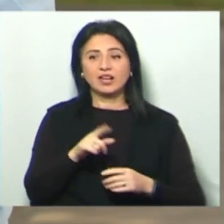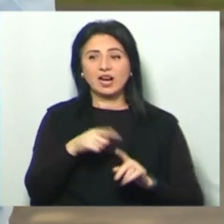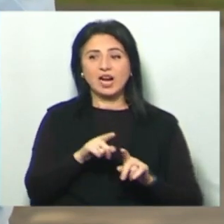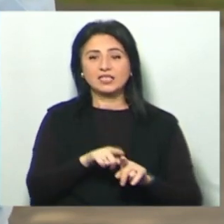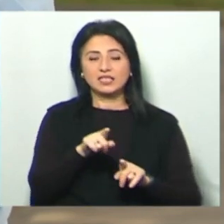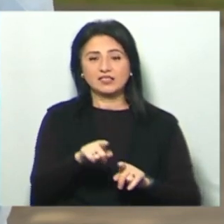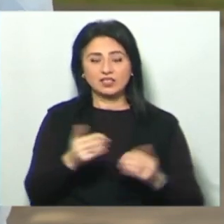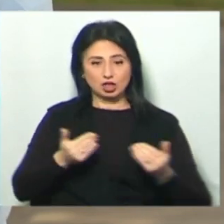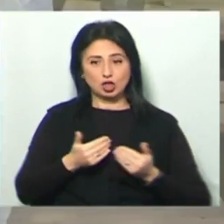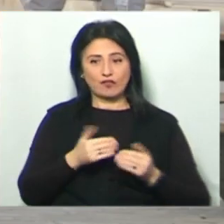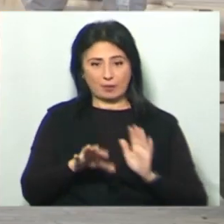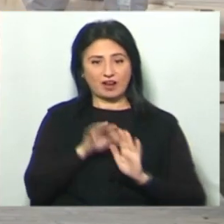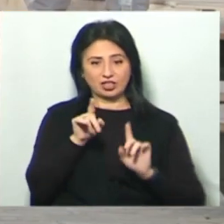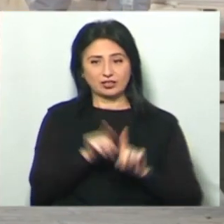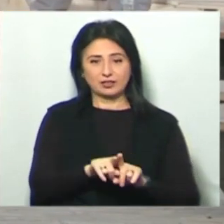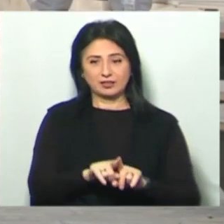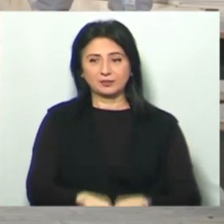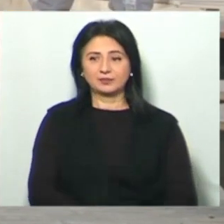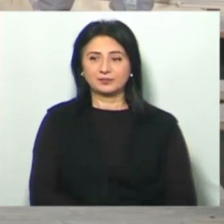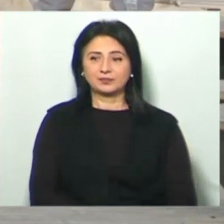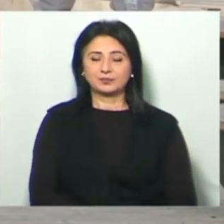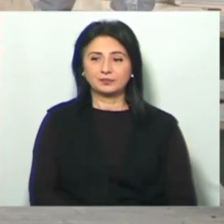სასახლე ცხოვრება.